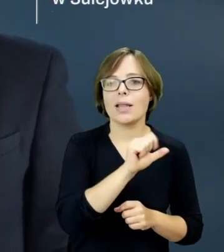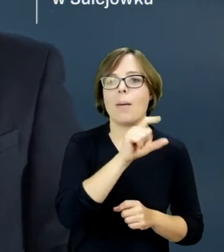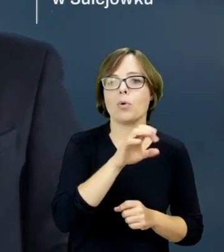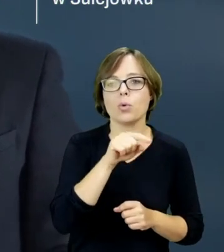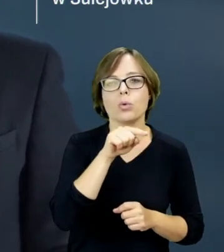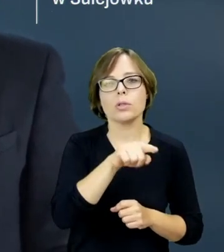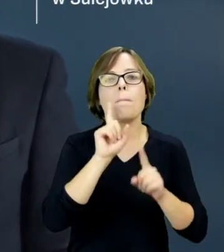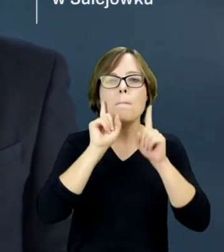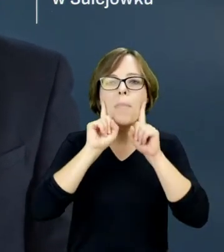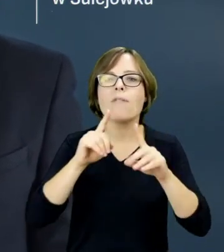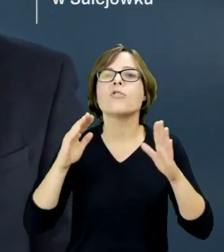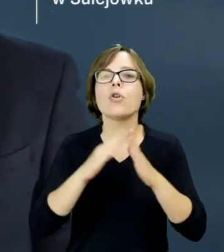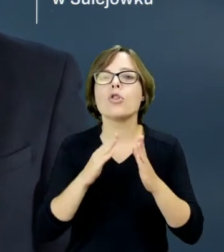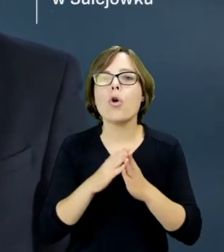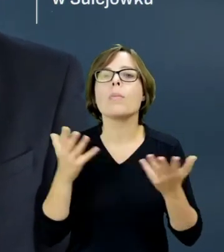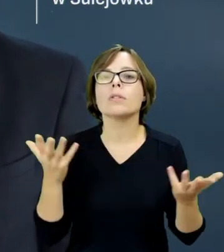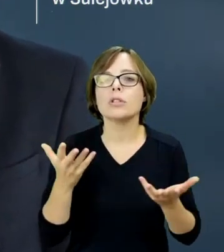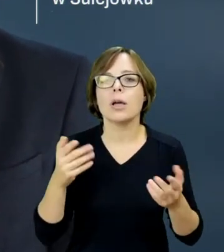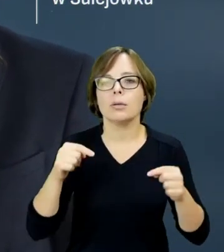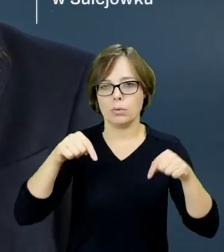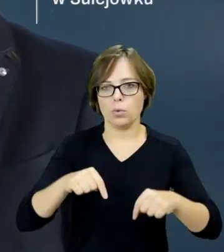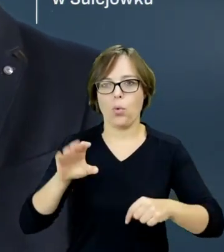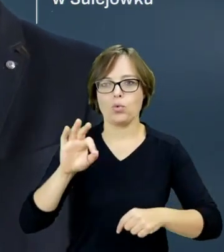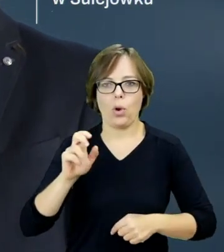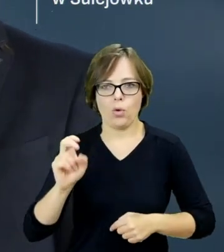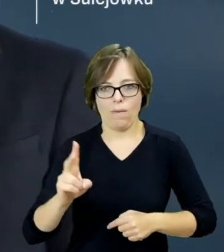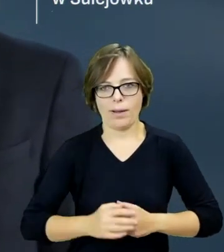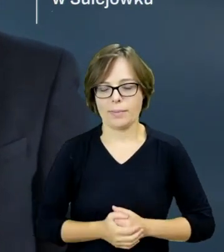dom mamy w Sulejówku. Bardzo proszę.